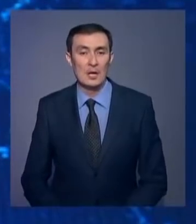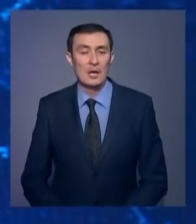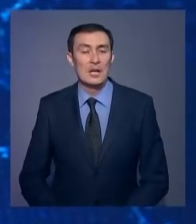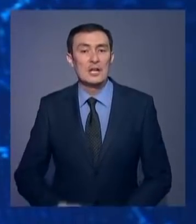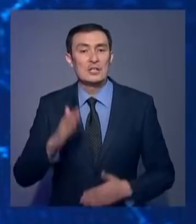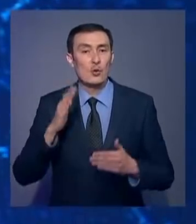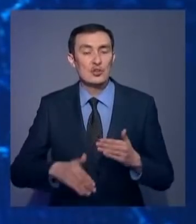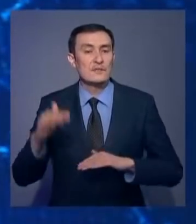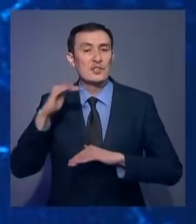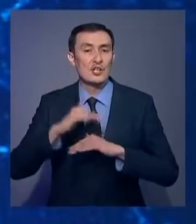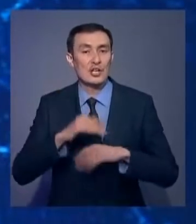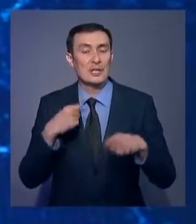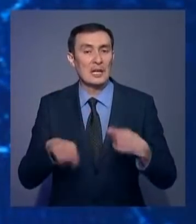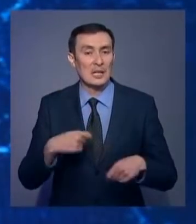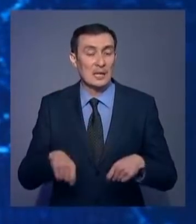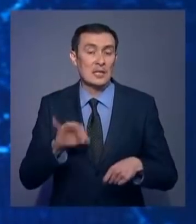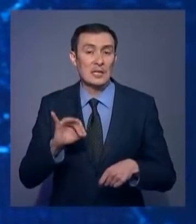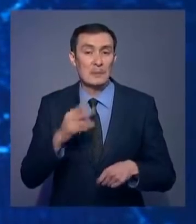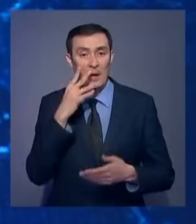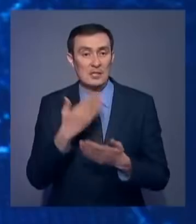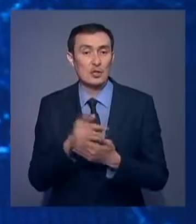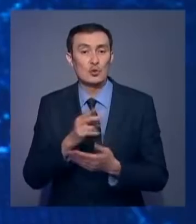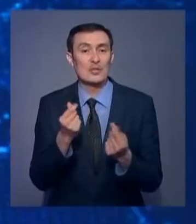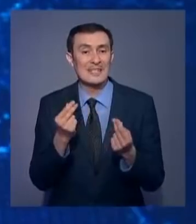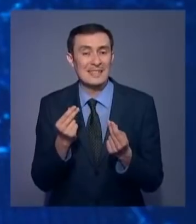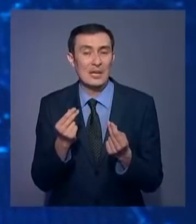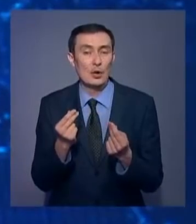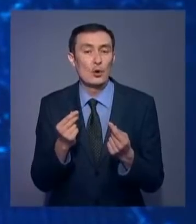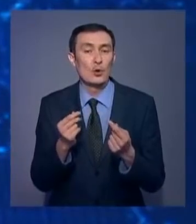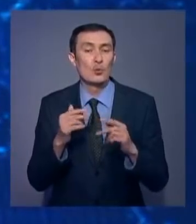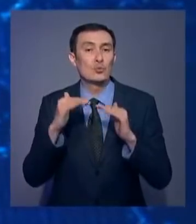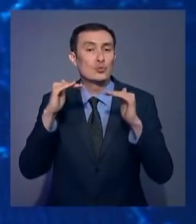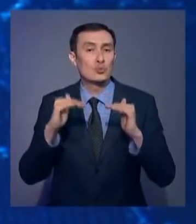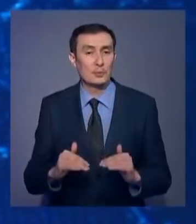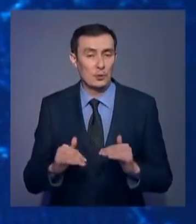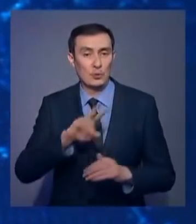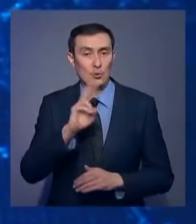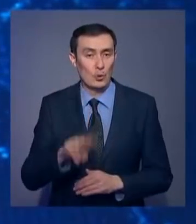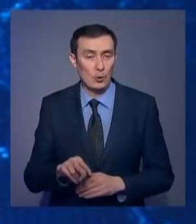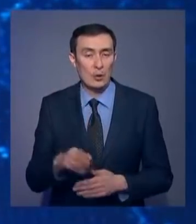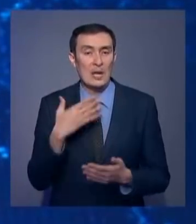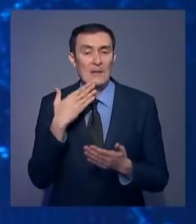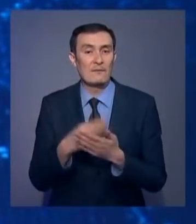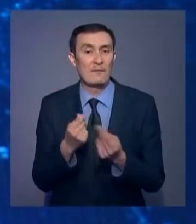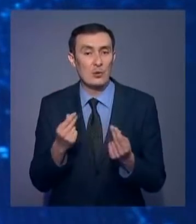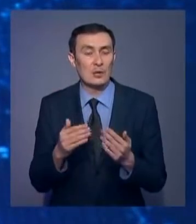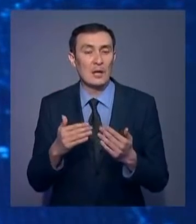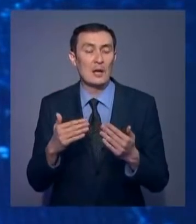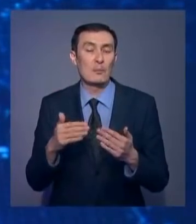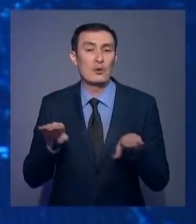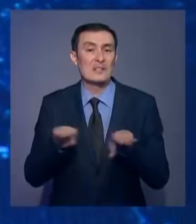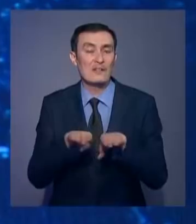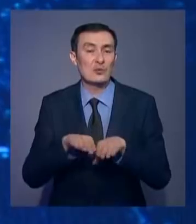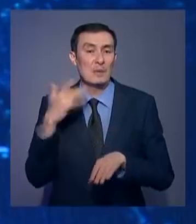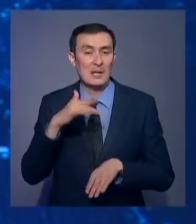Закончились вечерние торги на фондовой бирже, и они показали, что тенге значительно уступил доллару. Национальная валюта ослабла по